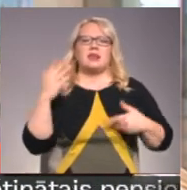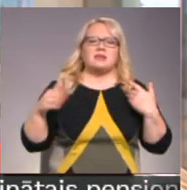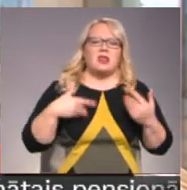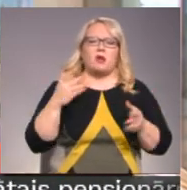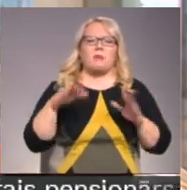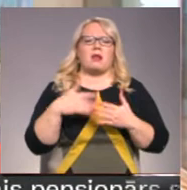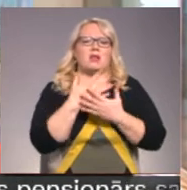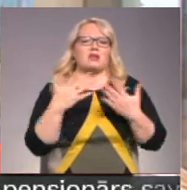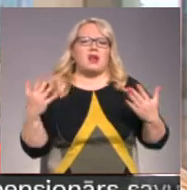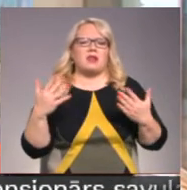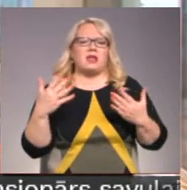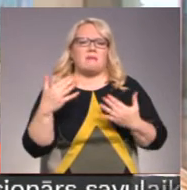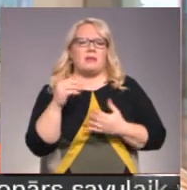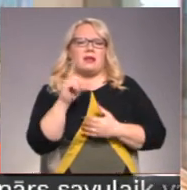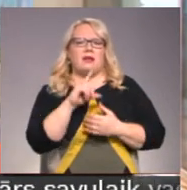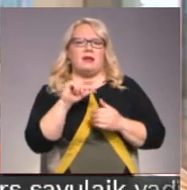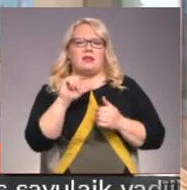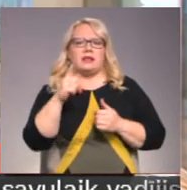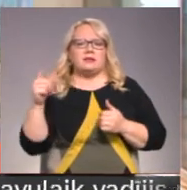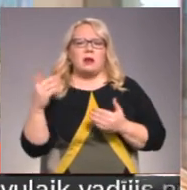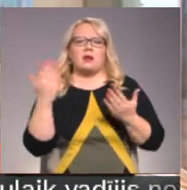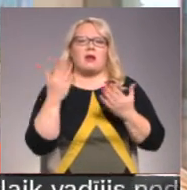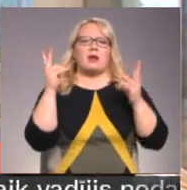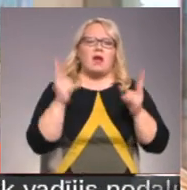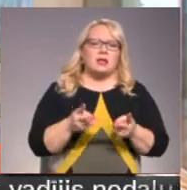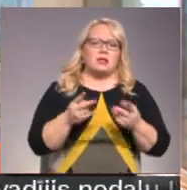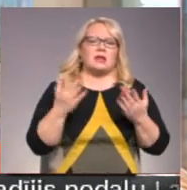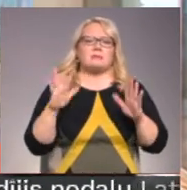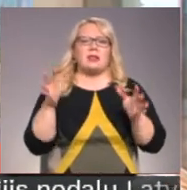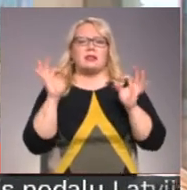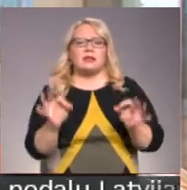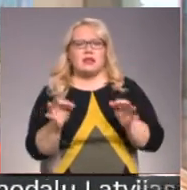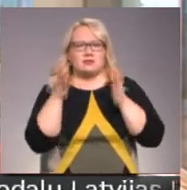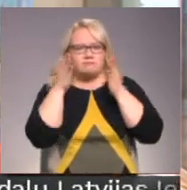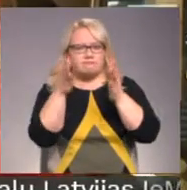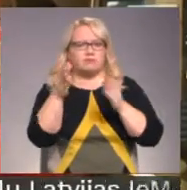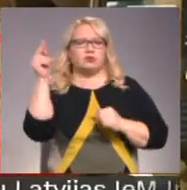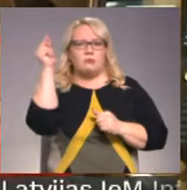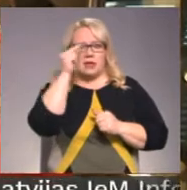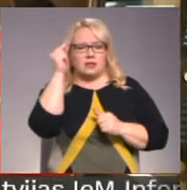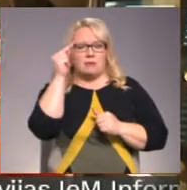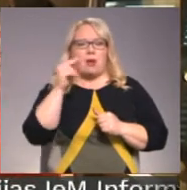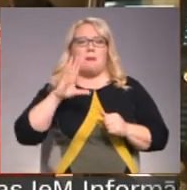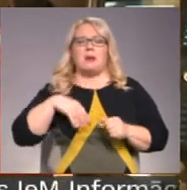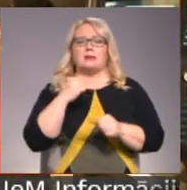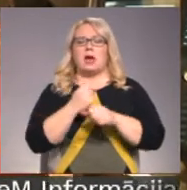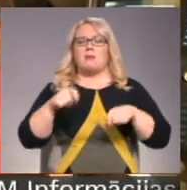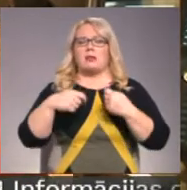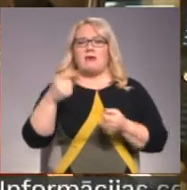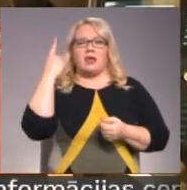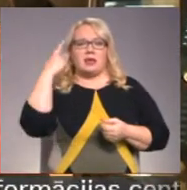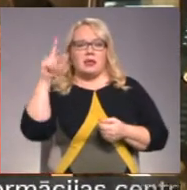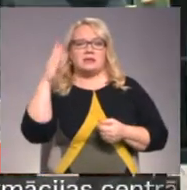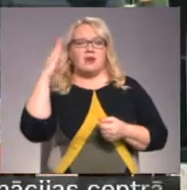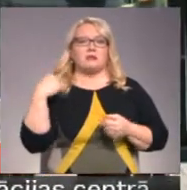dažādiem līdzekļiem, kas varētu vai arī varētu negadīties, bet tieši fokusēties uz mācībām. Pēc darba devēja iniciatīvas Ventspils